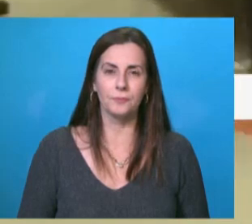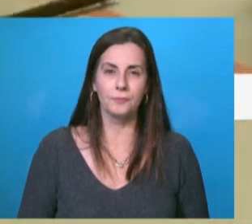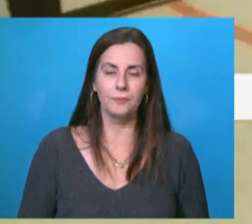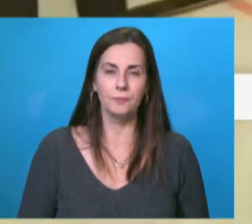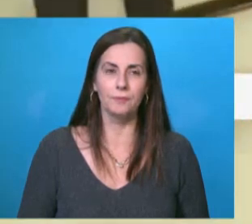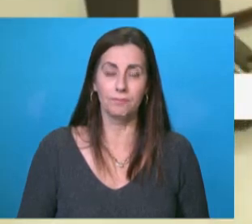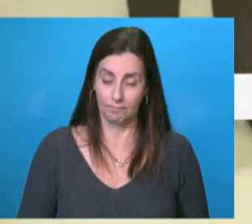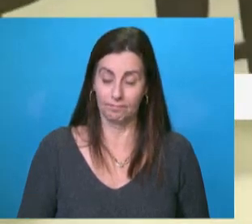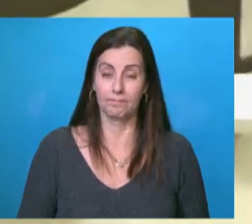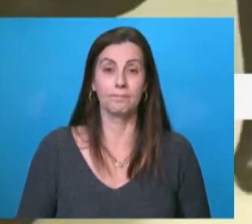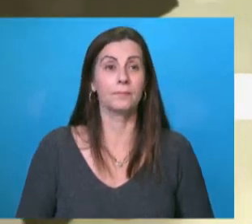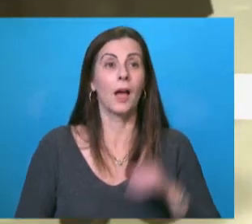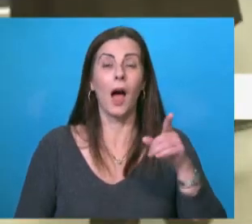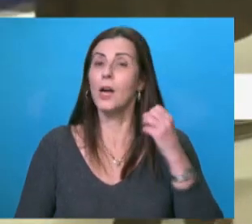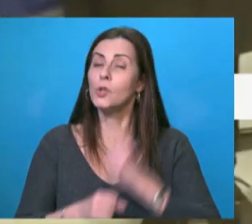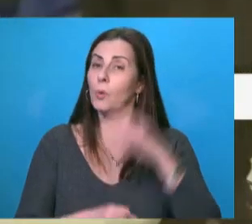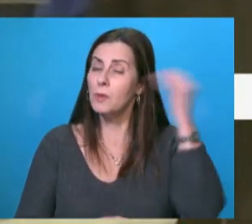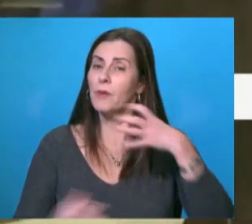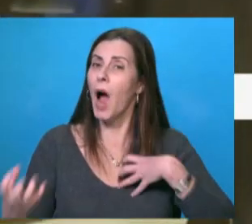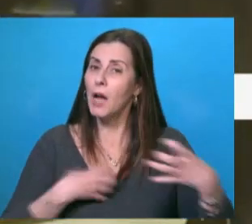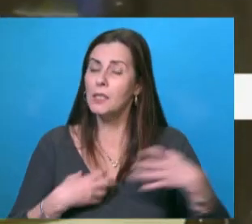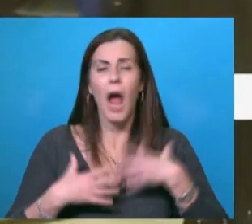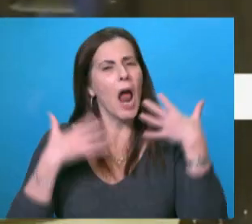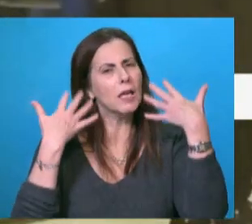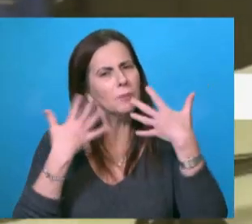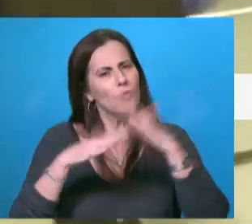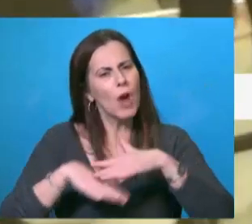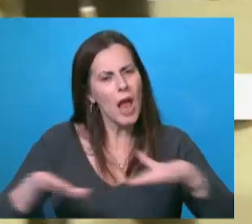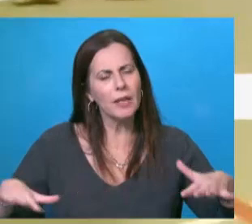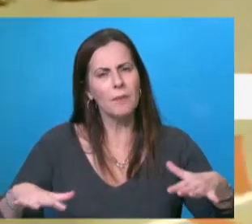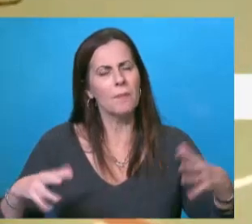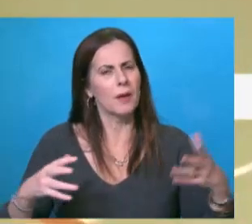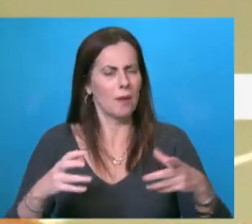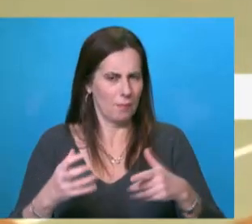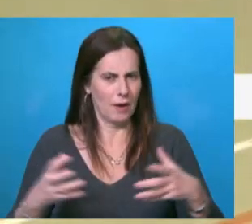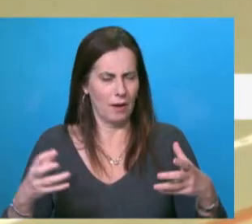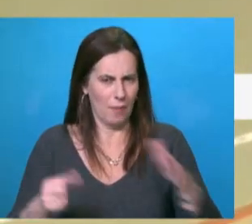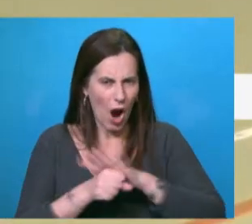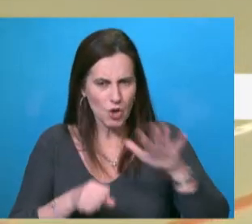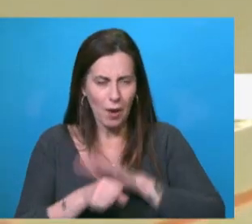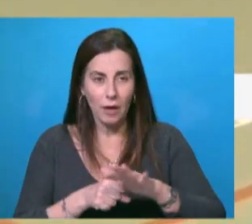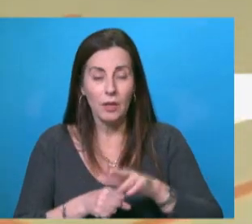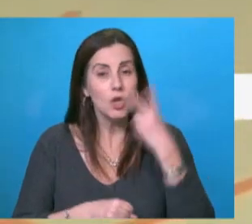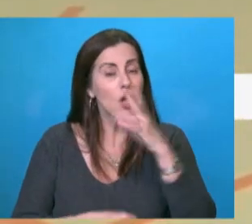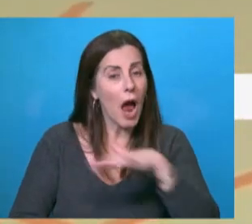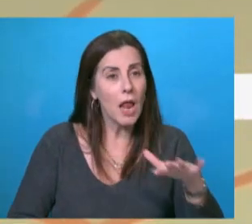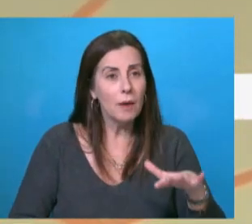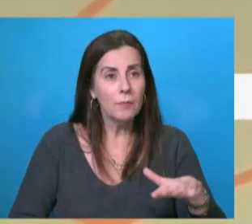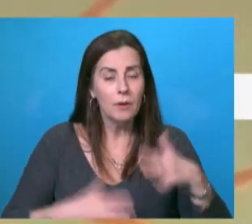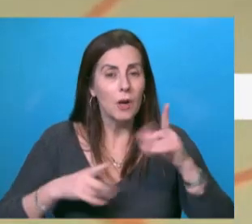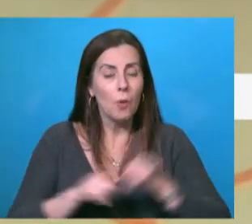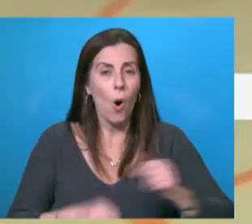במסגרת הטקס העלו בבית הספר הצגה על סיפורם של הילדים במחנה ההשמדה, ובשיאה שני ילדים מחופשים לחיילי